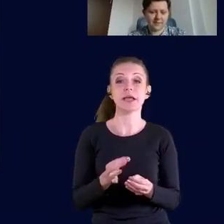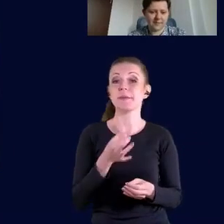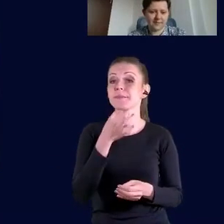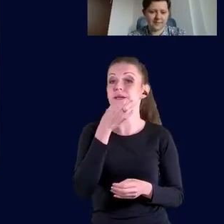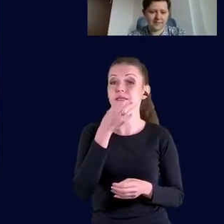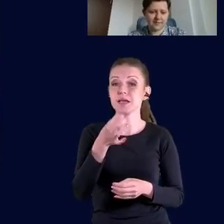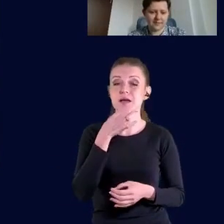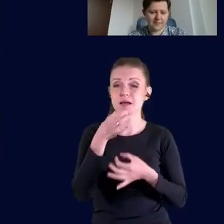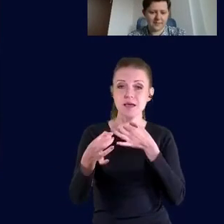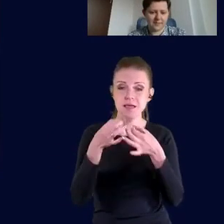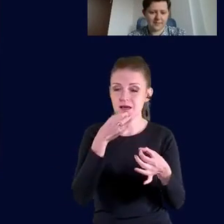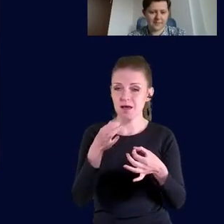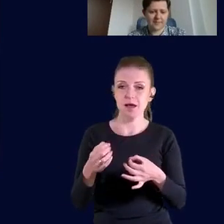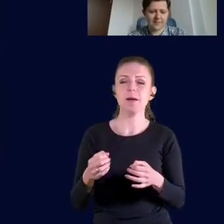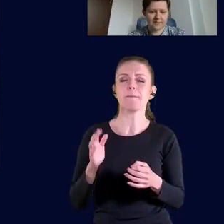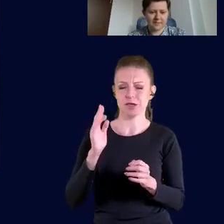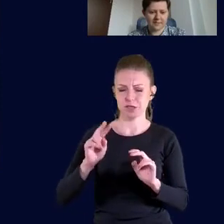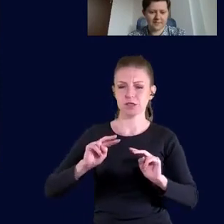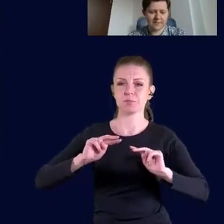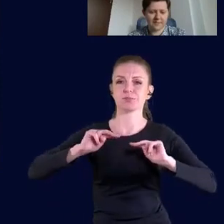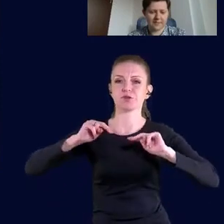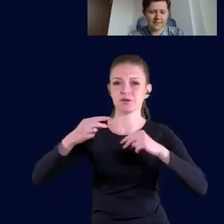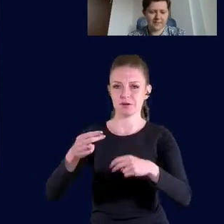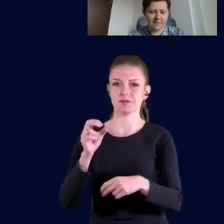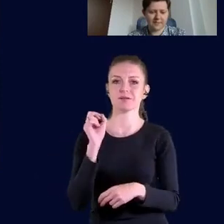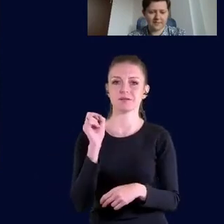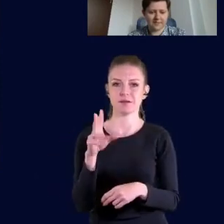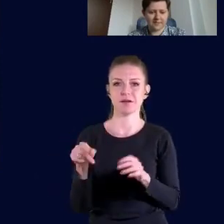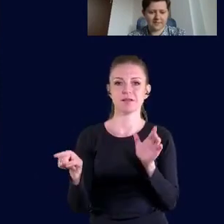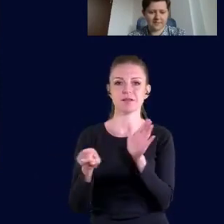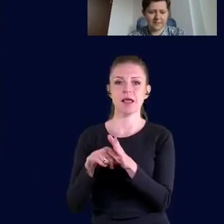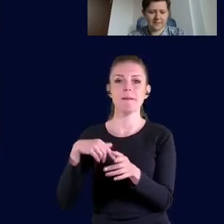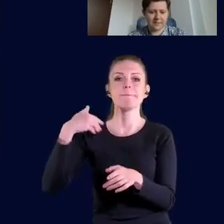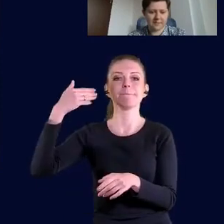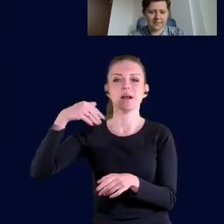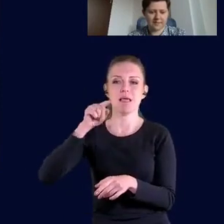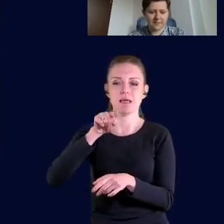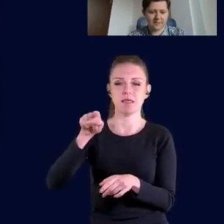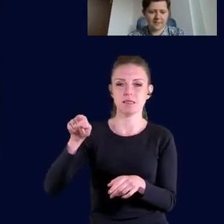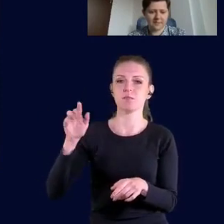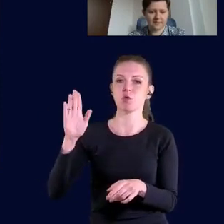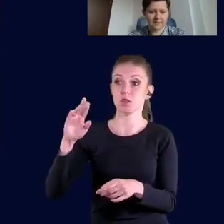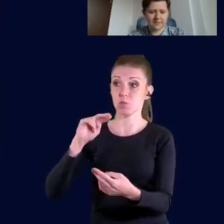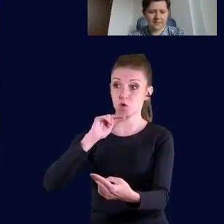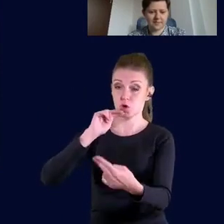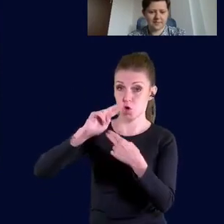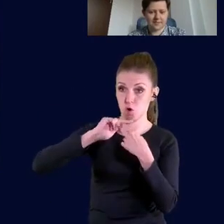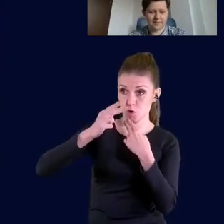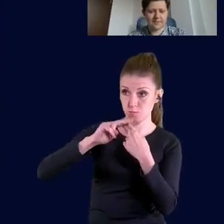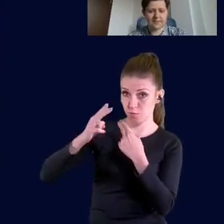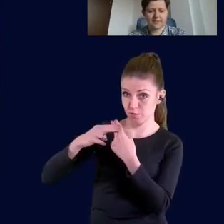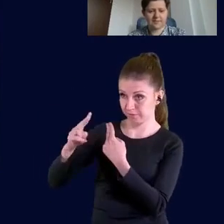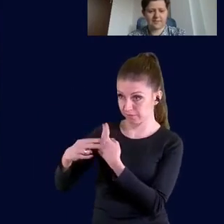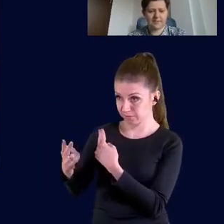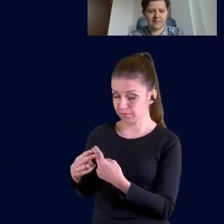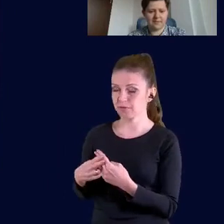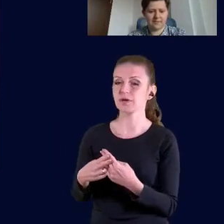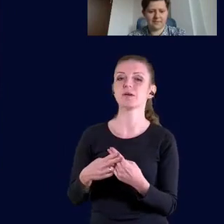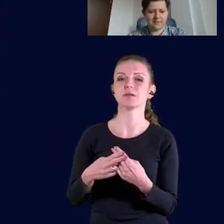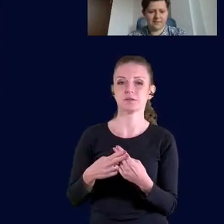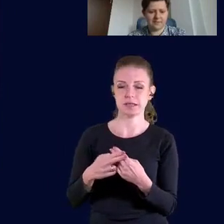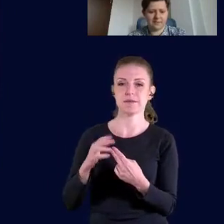zadać e przekażemy oczywiście prelegentom i jak na nie odpowiedzą to te wszystkie odpowiedzi